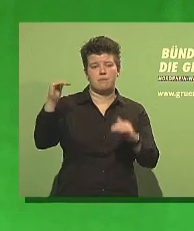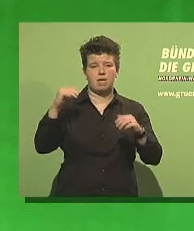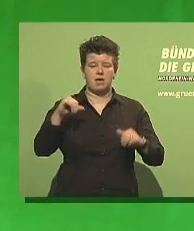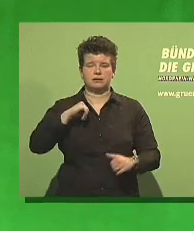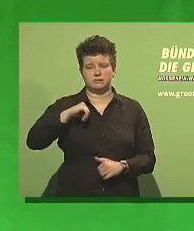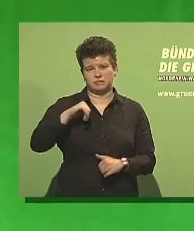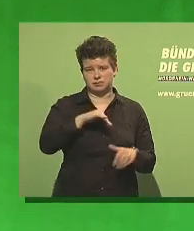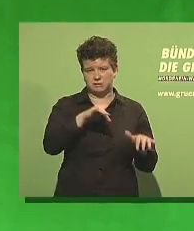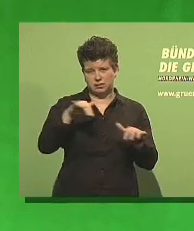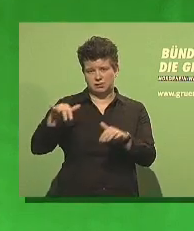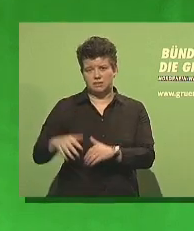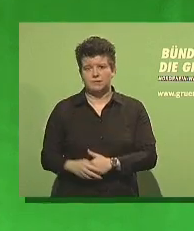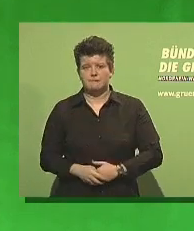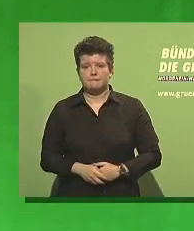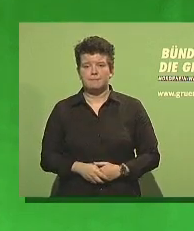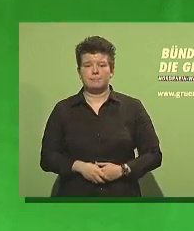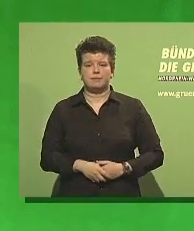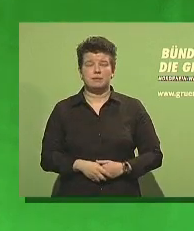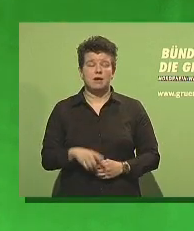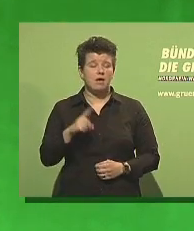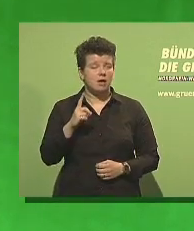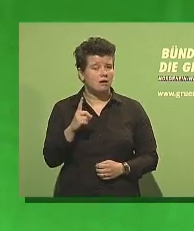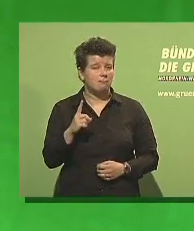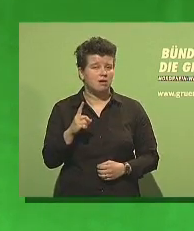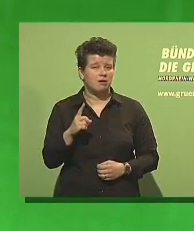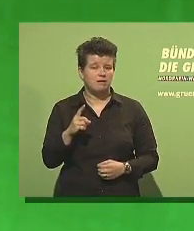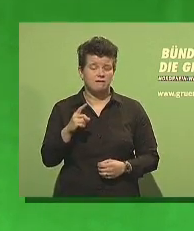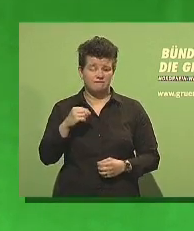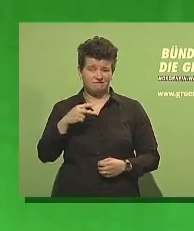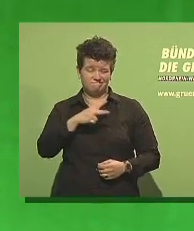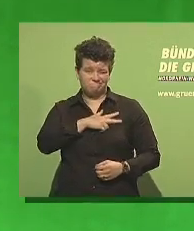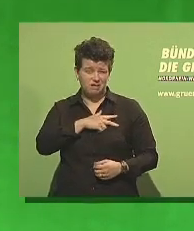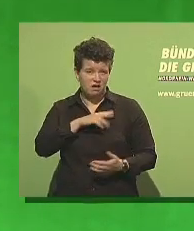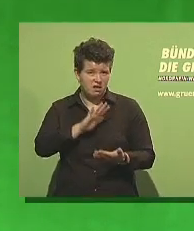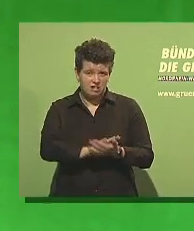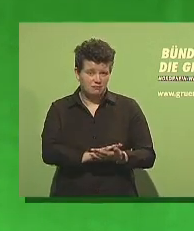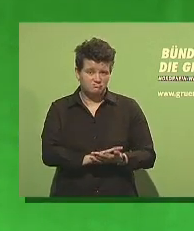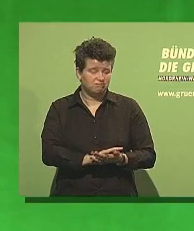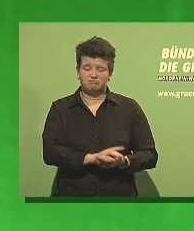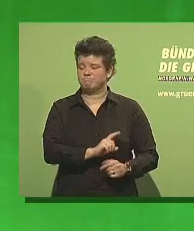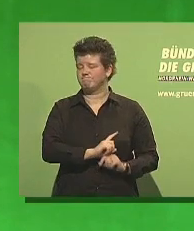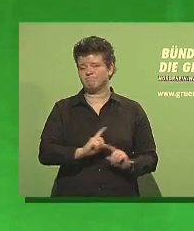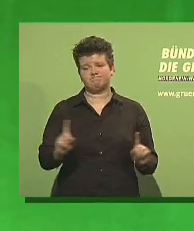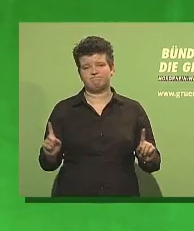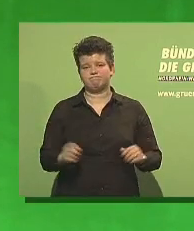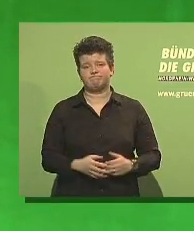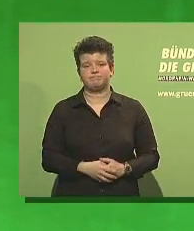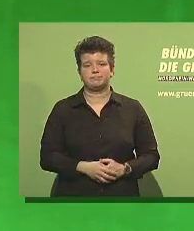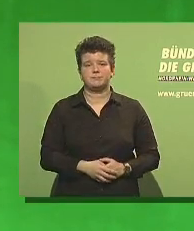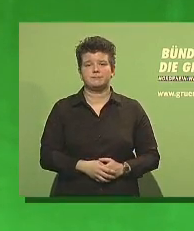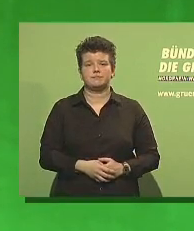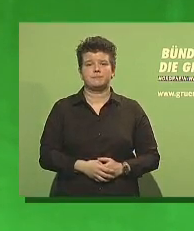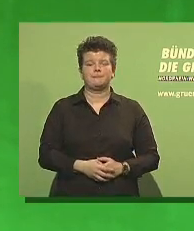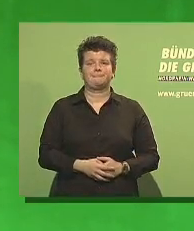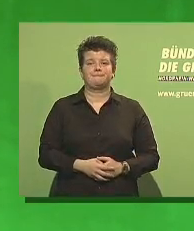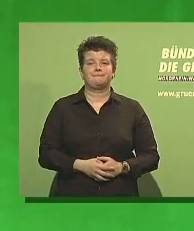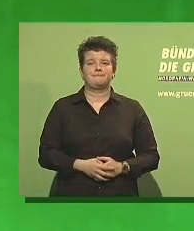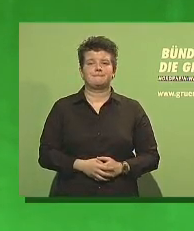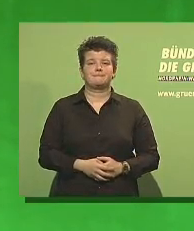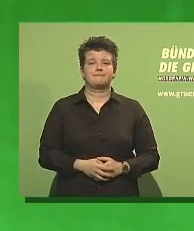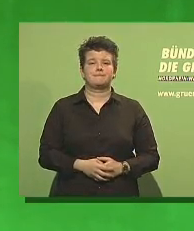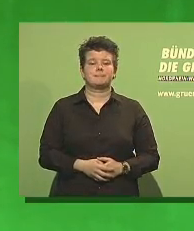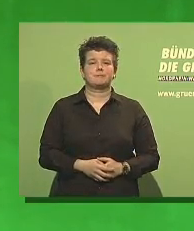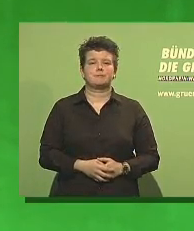Ausmaß und wie schlecht das eintreffen würde und wie sehr unser Europa, unsere Europäische Union in